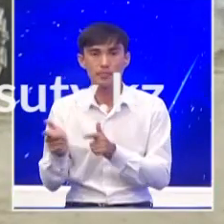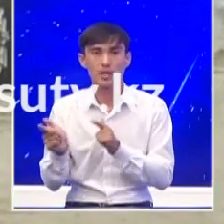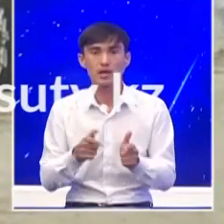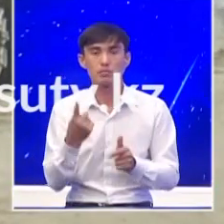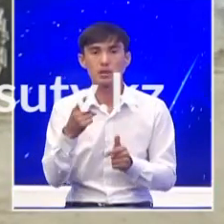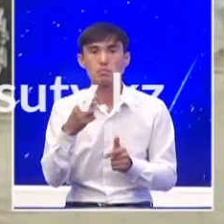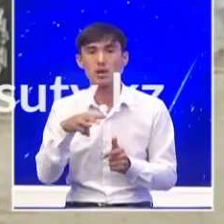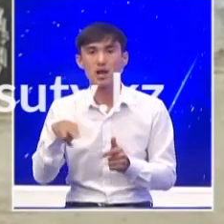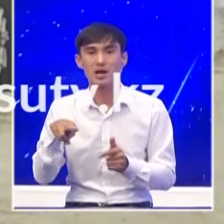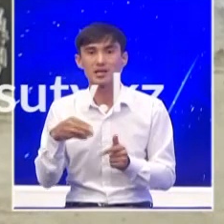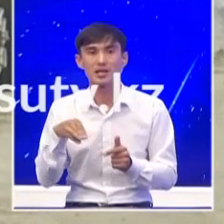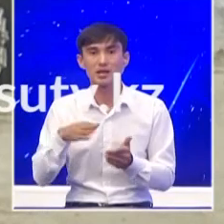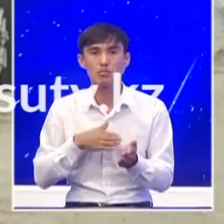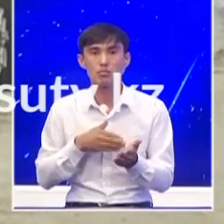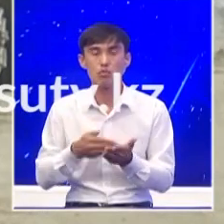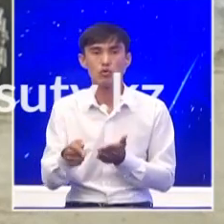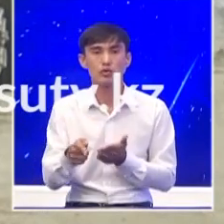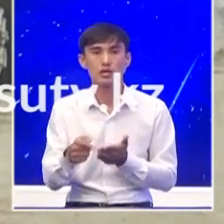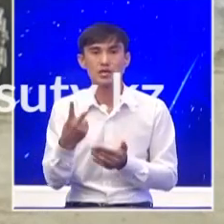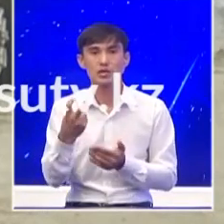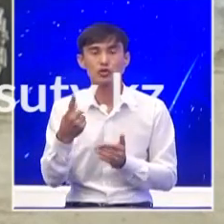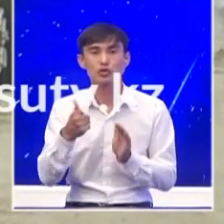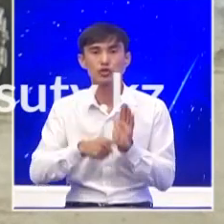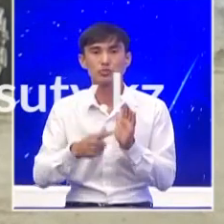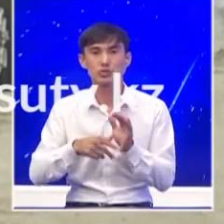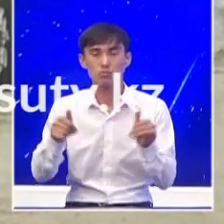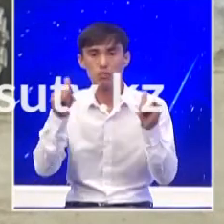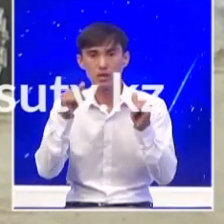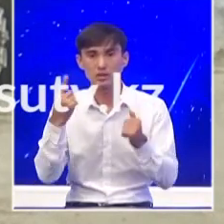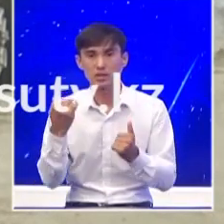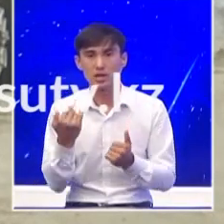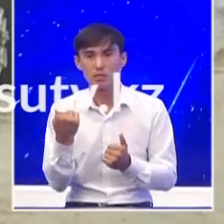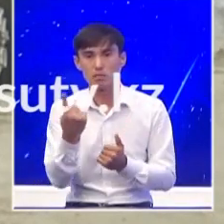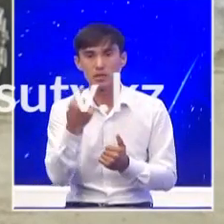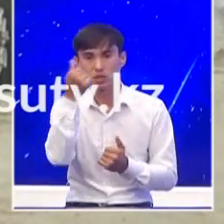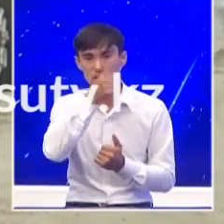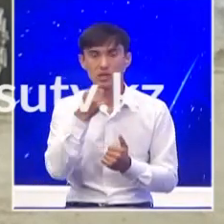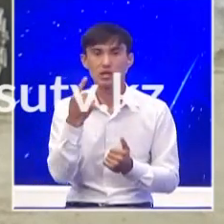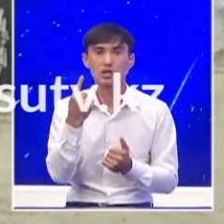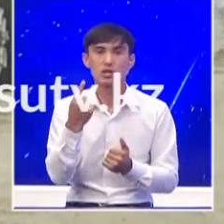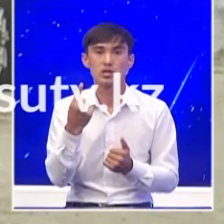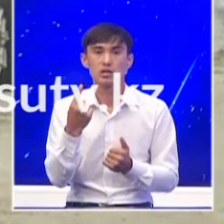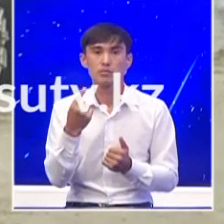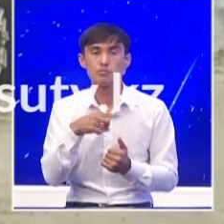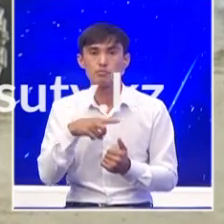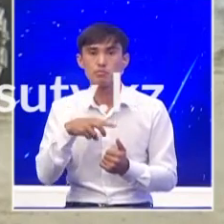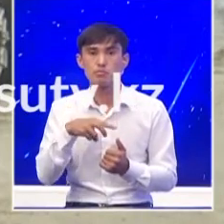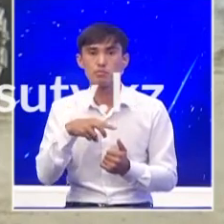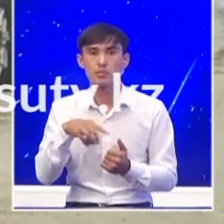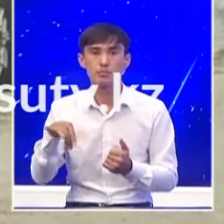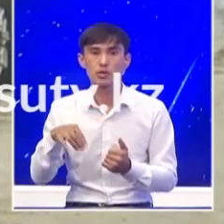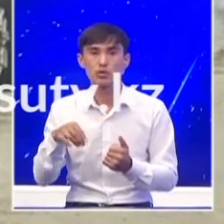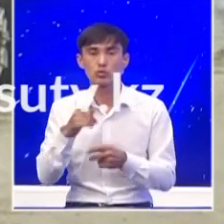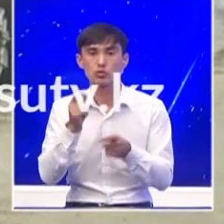теңге бөлінген. Біз 270 басқа годовой 1-3 миллион сүт алуға қазір жасап жатырмыз